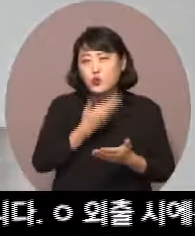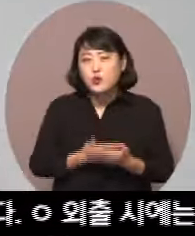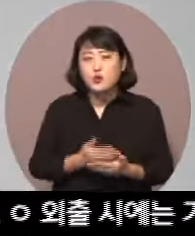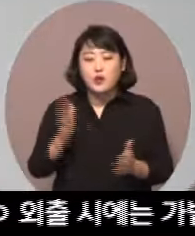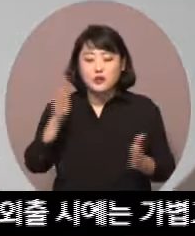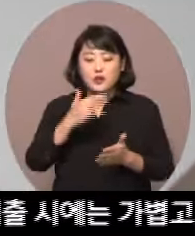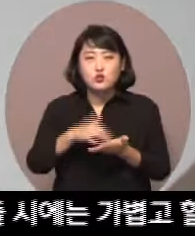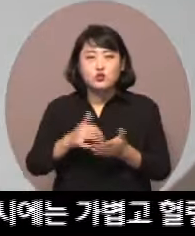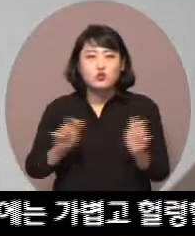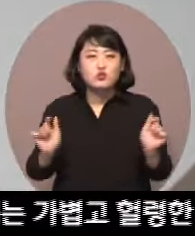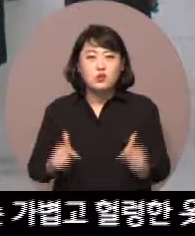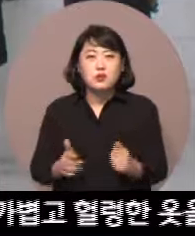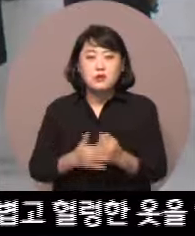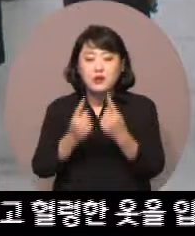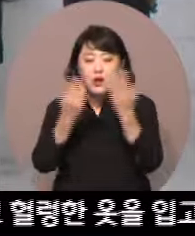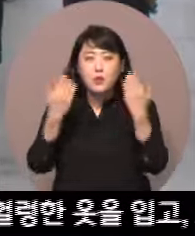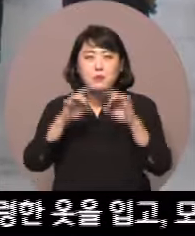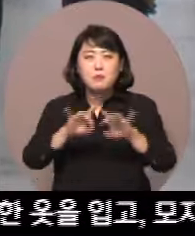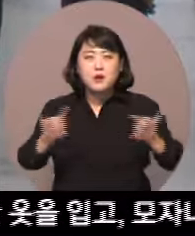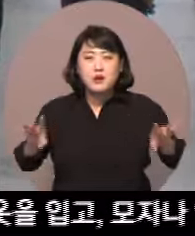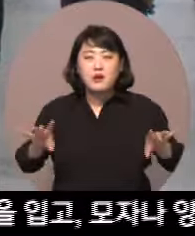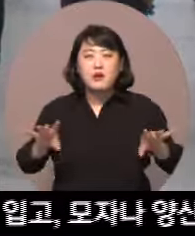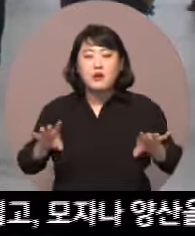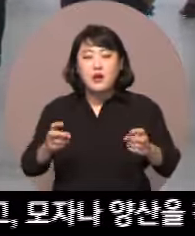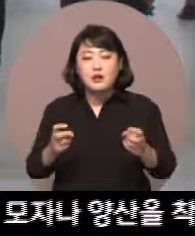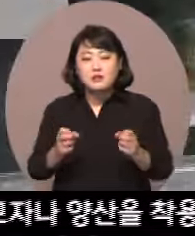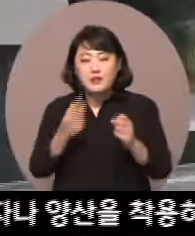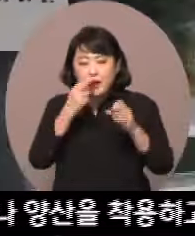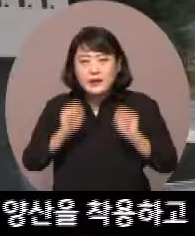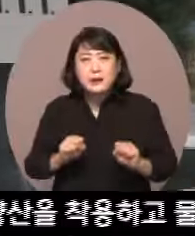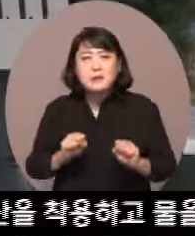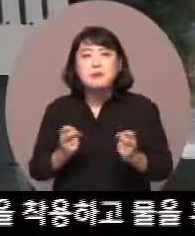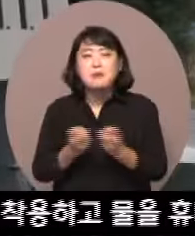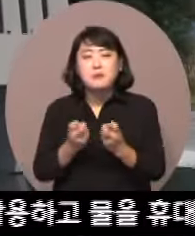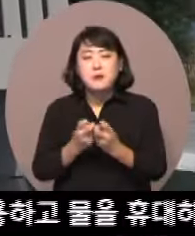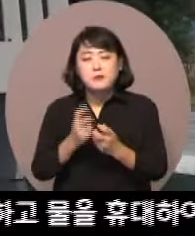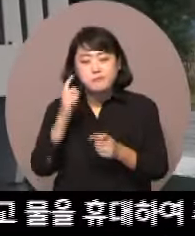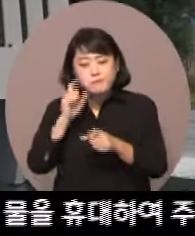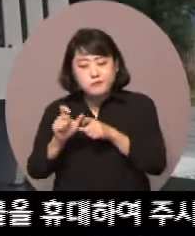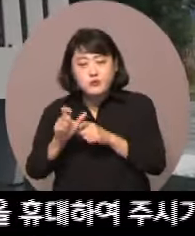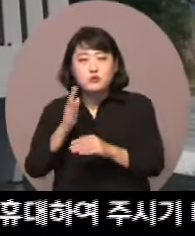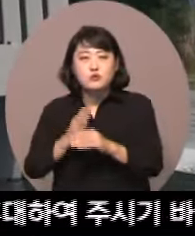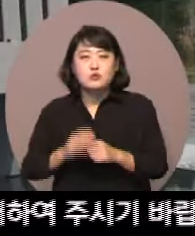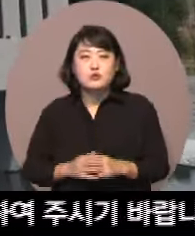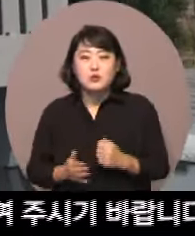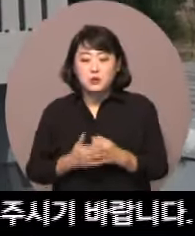인구 감소로 대학마다 생존 전략을 강구하는 상황에서 공동 캠퍼스가